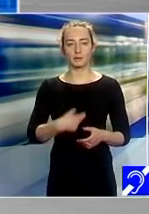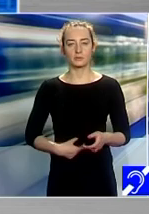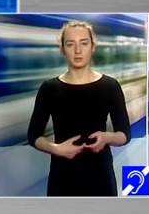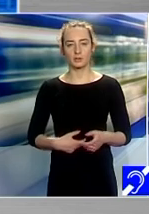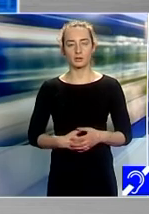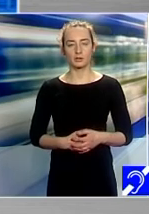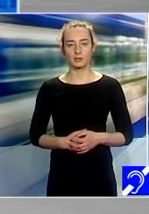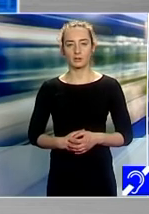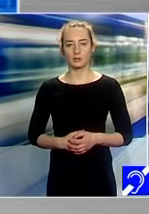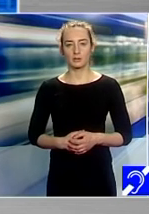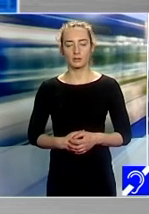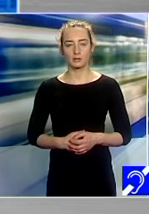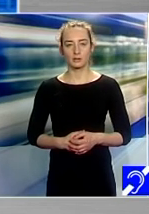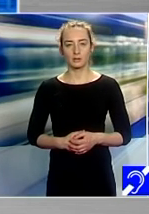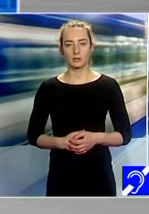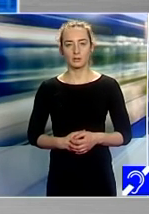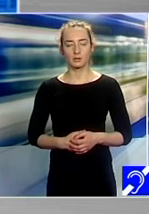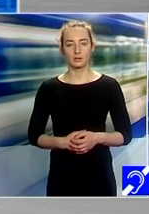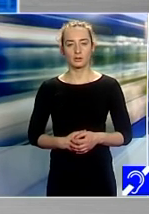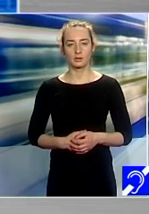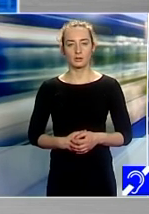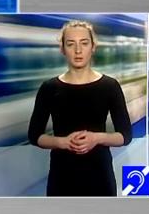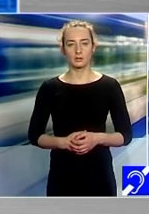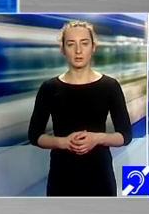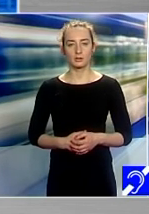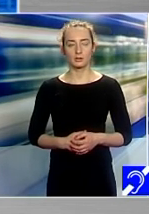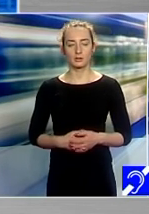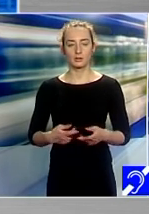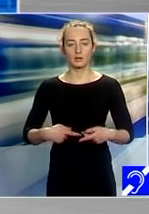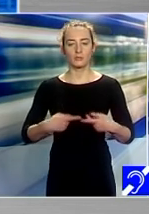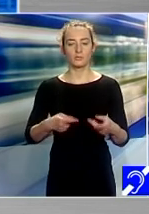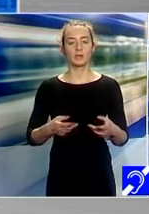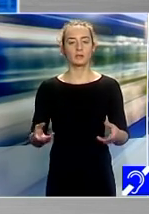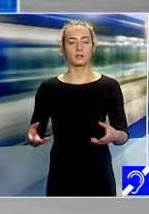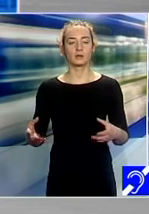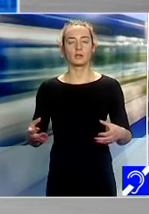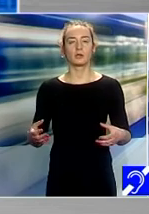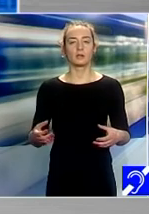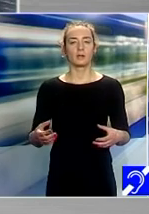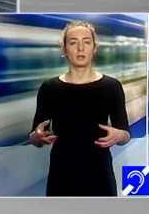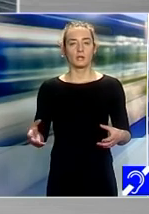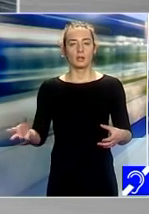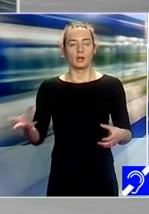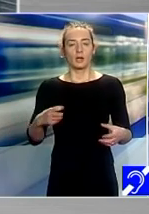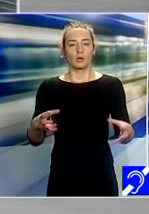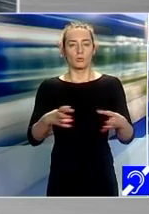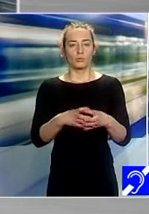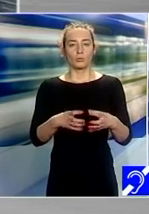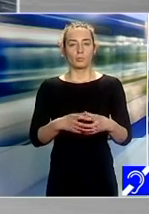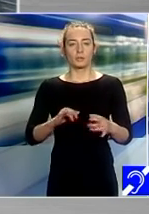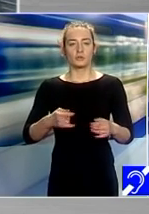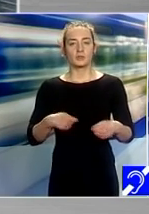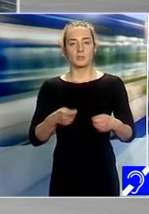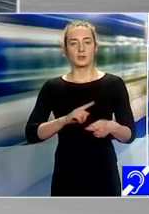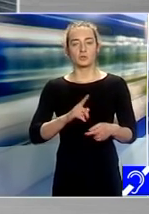domnul doctor Serena, care a fost și ne-a ținut aceste conferințe, vin, adunați un grup, vin, cu alte cuvinte, domnule, îi se plătește